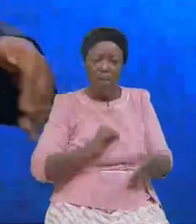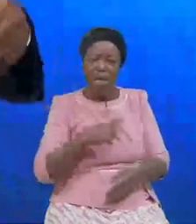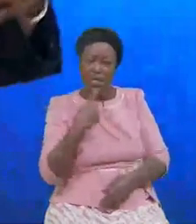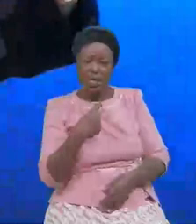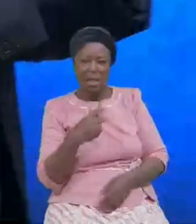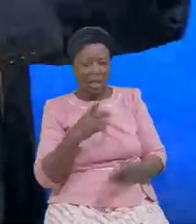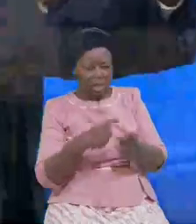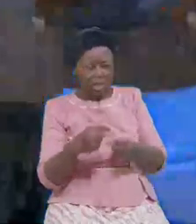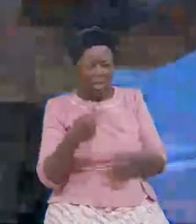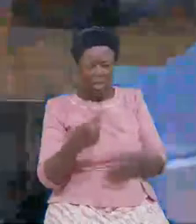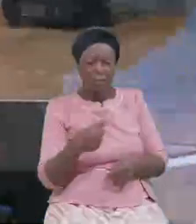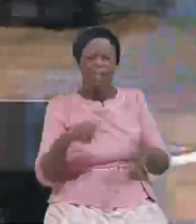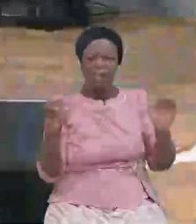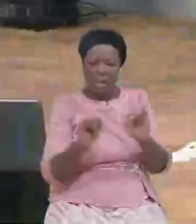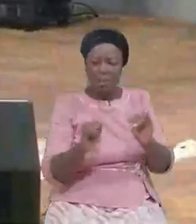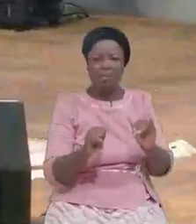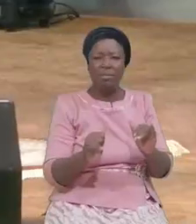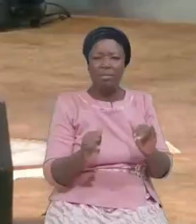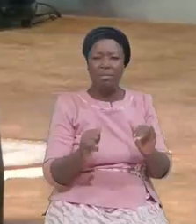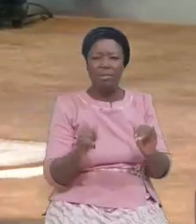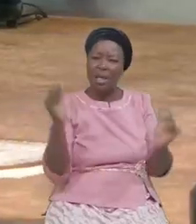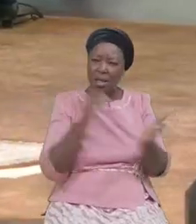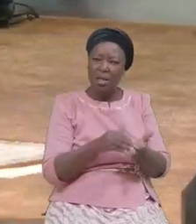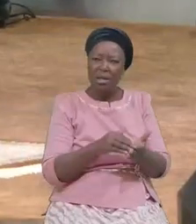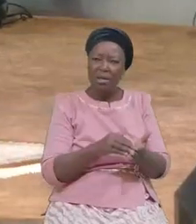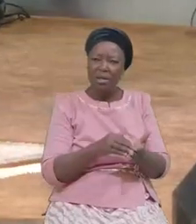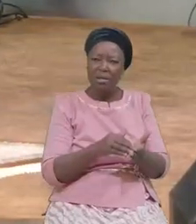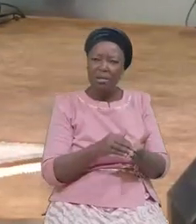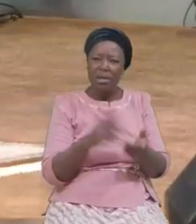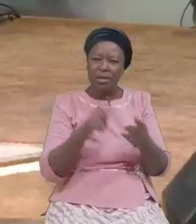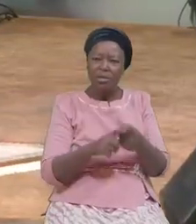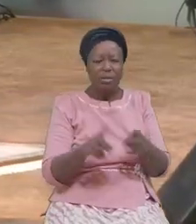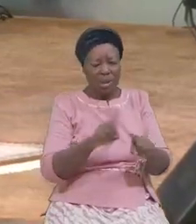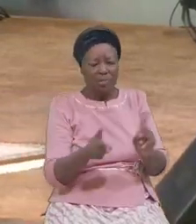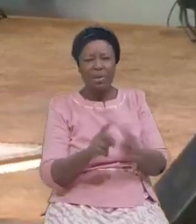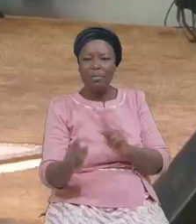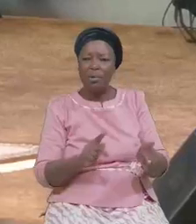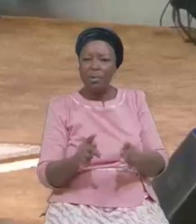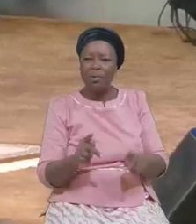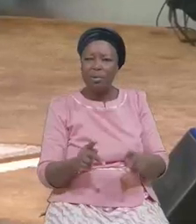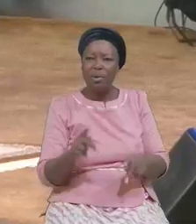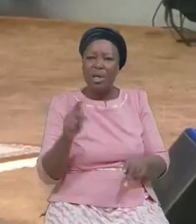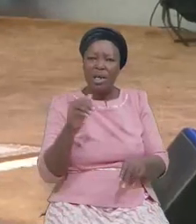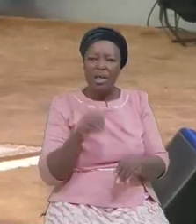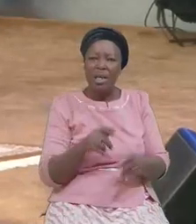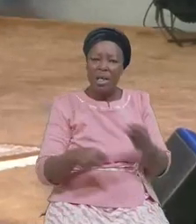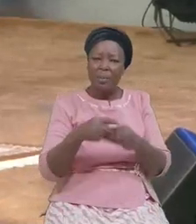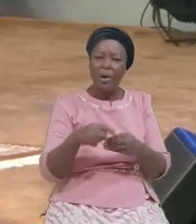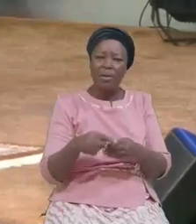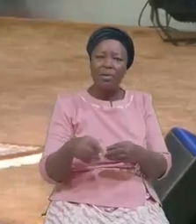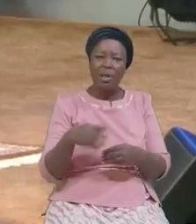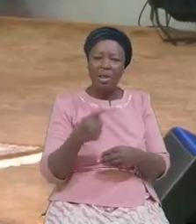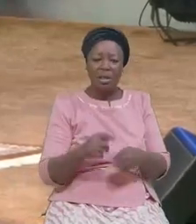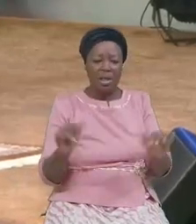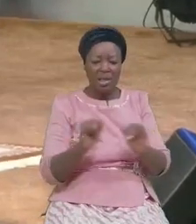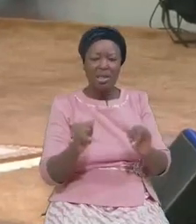Et ils vont dire la même chose encore à la future génération. Aux différentes personnes, ils vont dire la même chose de ce qu'ils avaient dit aux autres de par